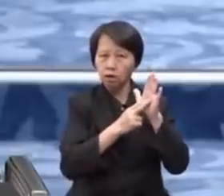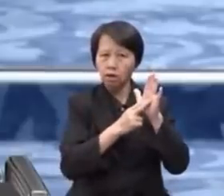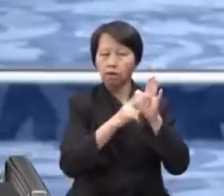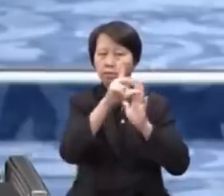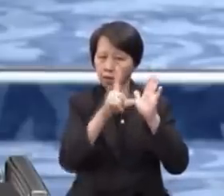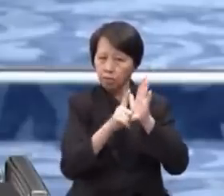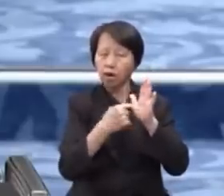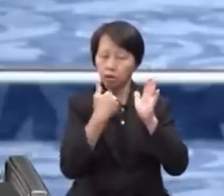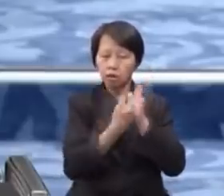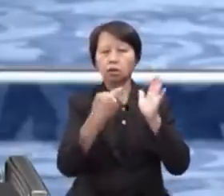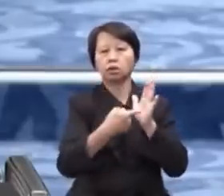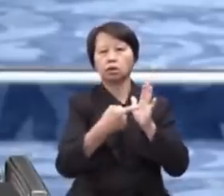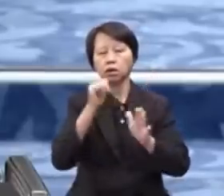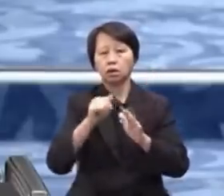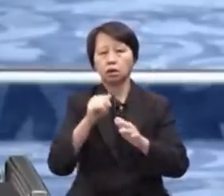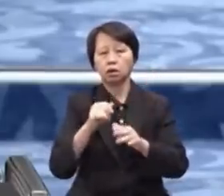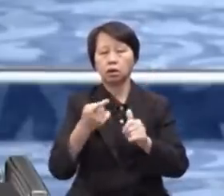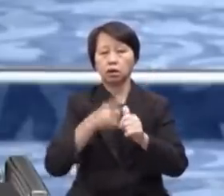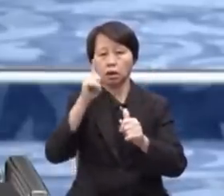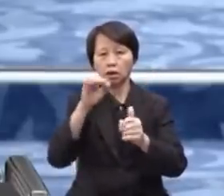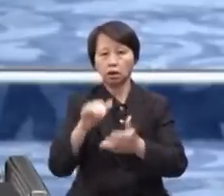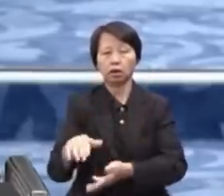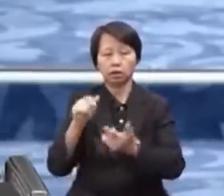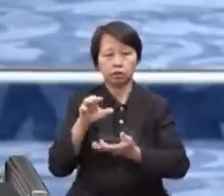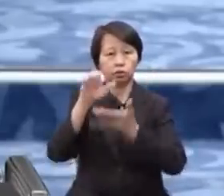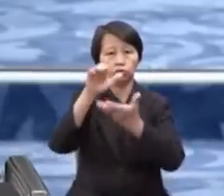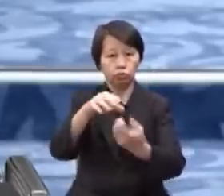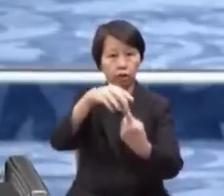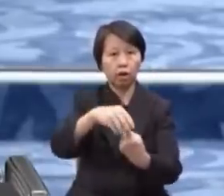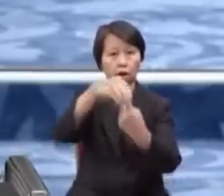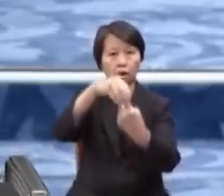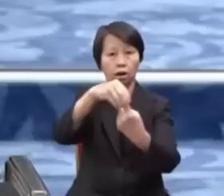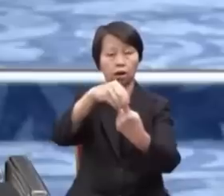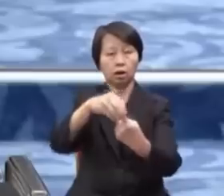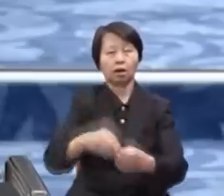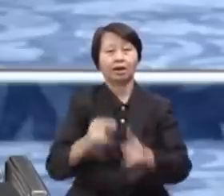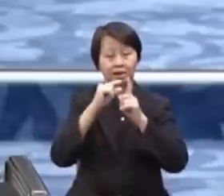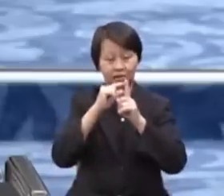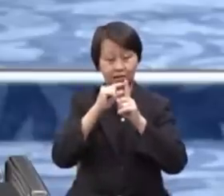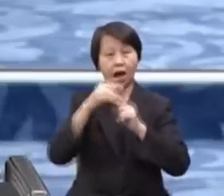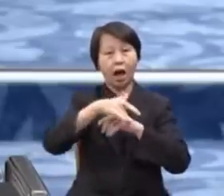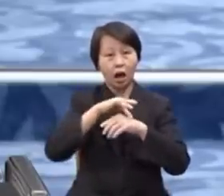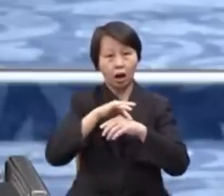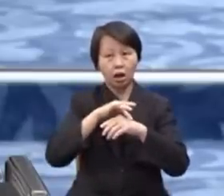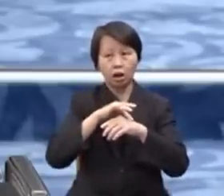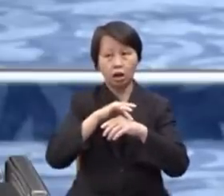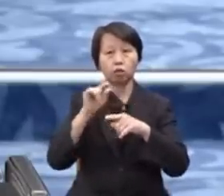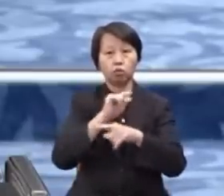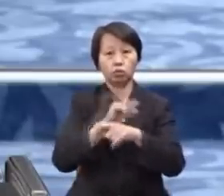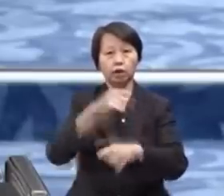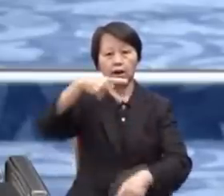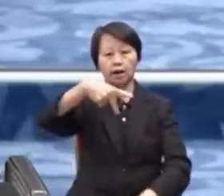dibangkitkan sebenarnya karena ada lagi sumbangan khas istilah yang awalnya digunakan adalah